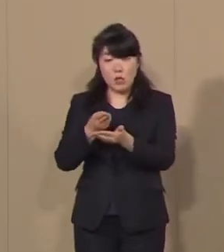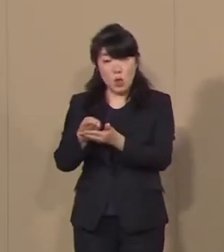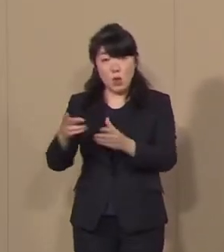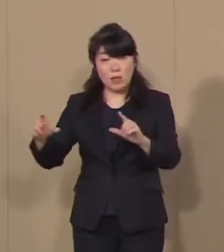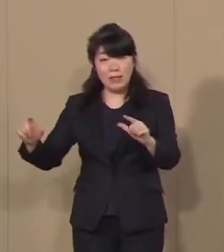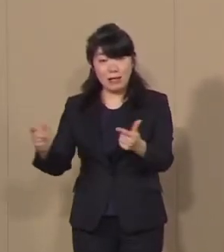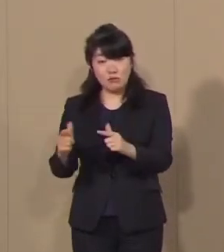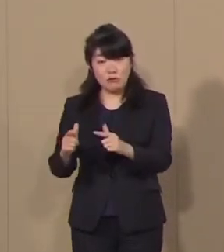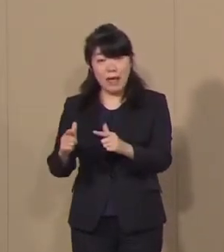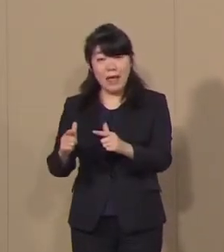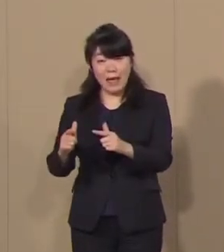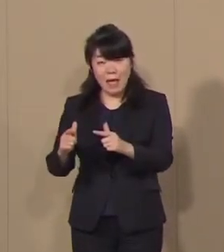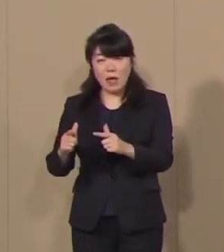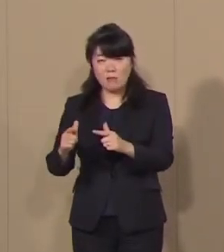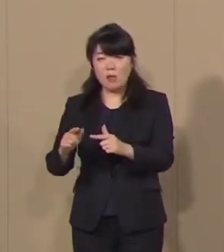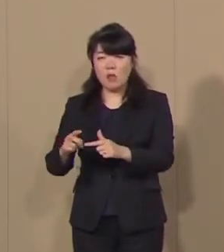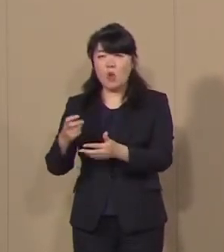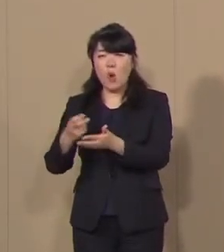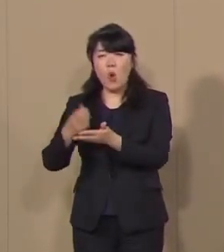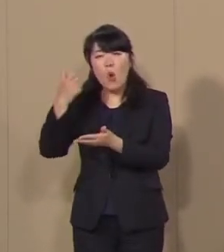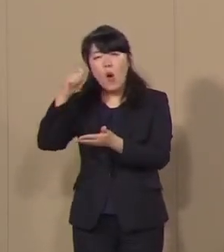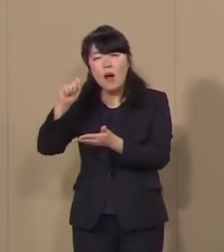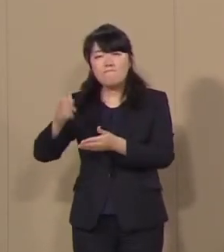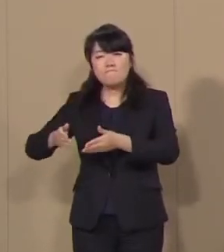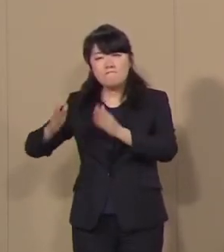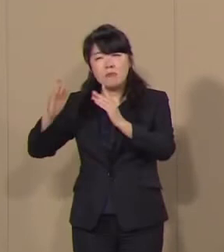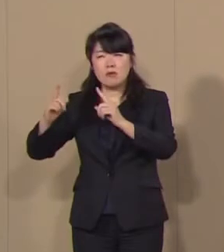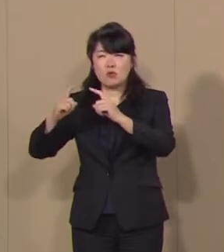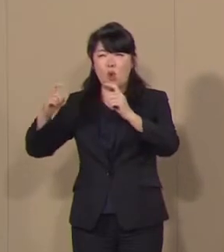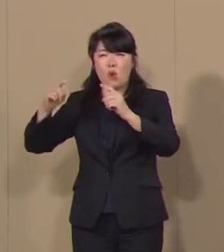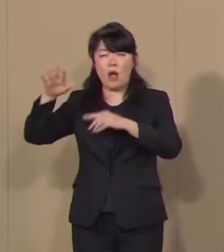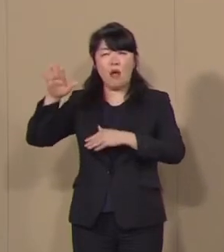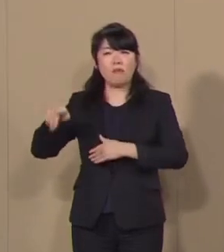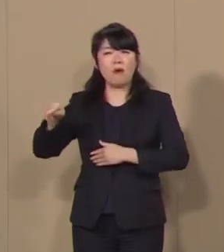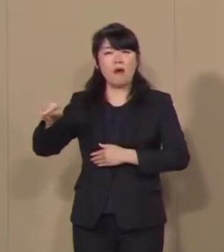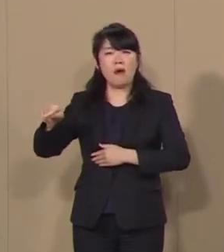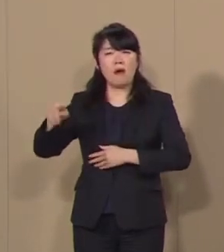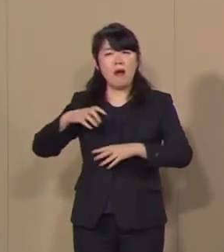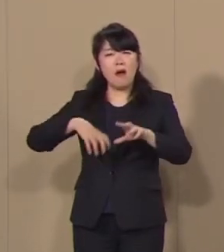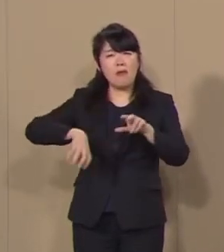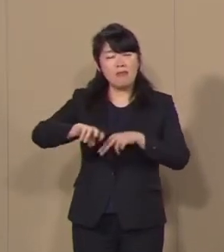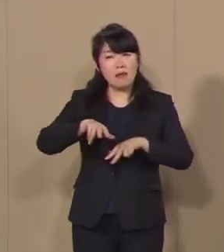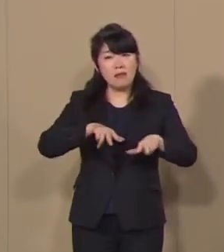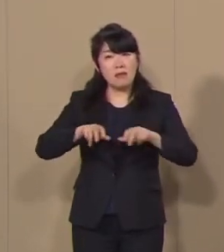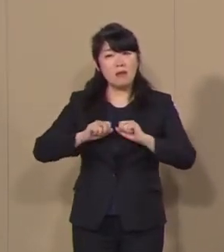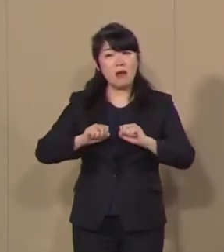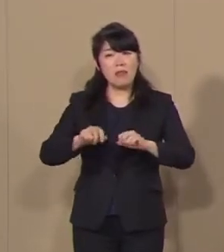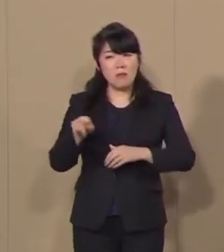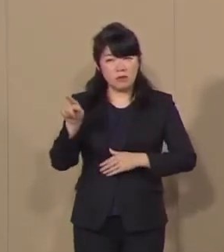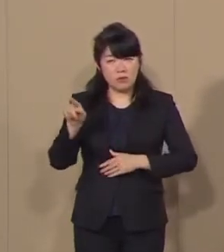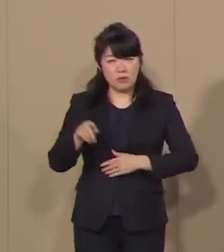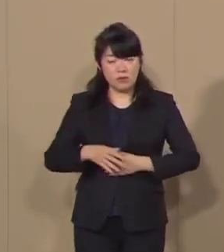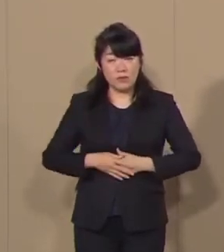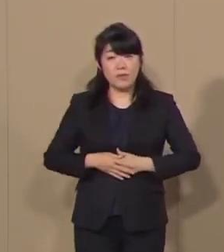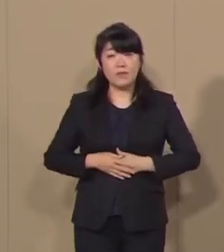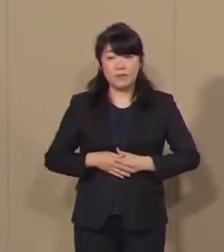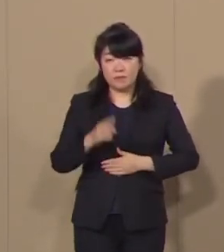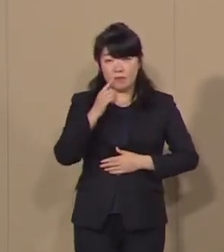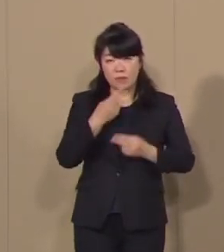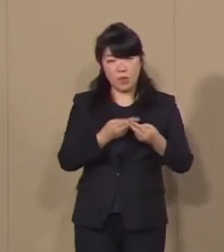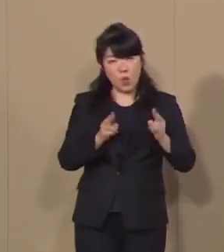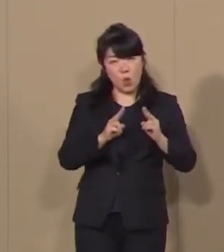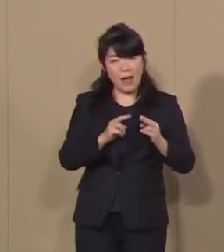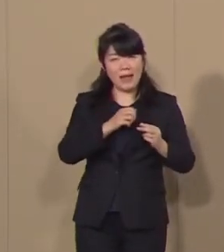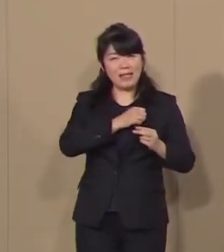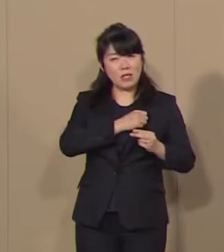を奨励する法案を成立させました正反対の政治をやっています社民党はいのちを